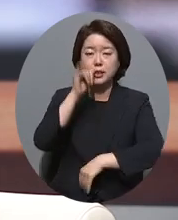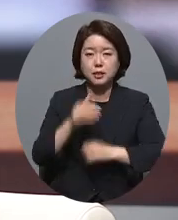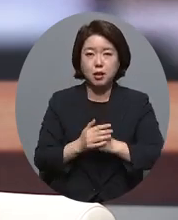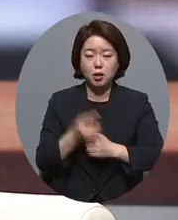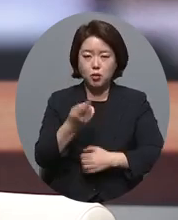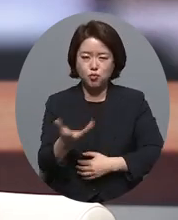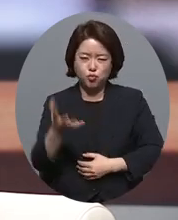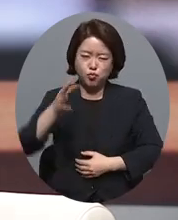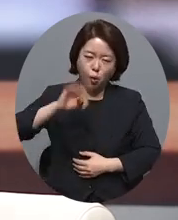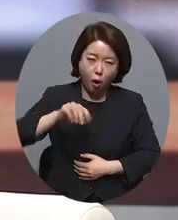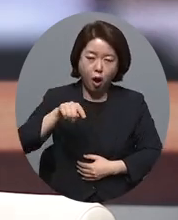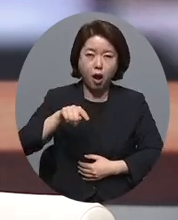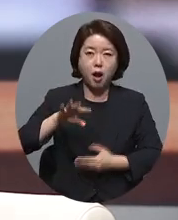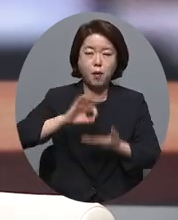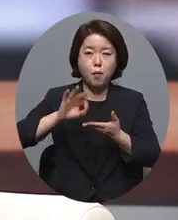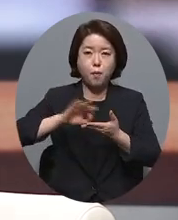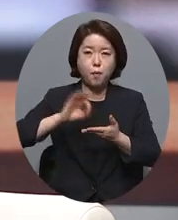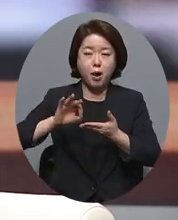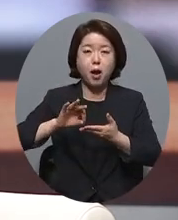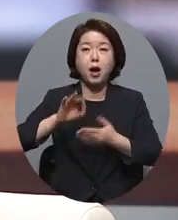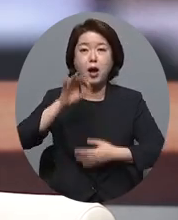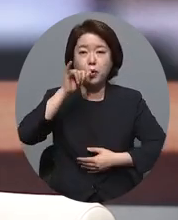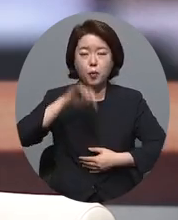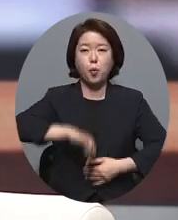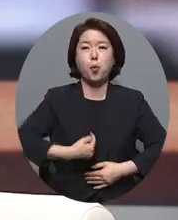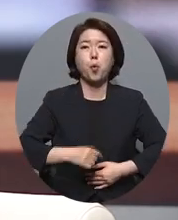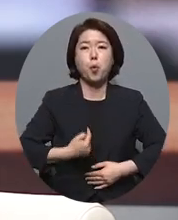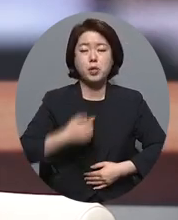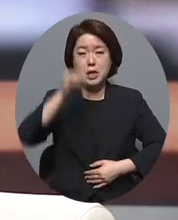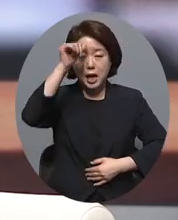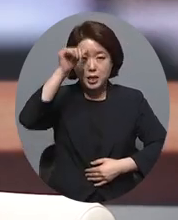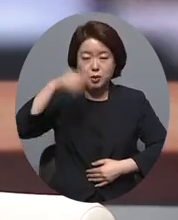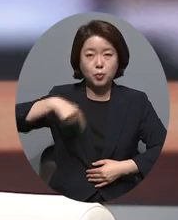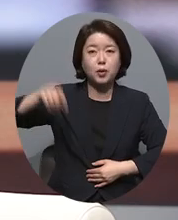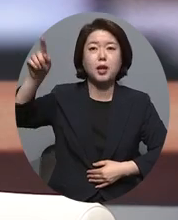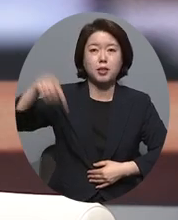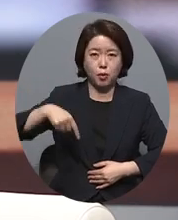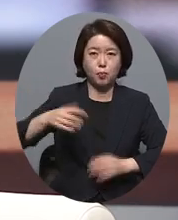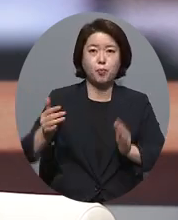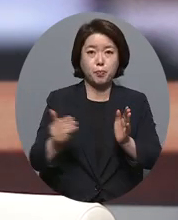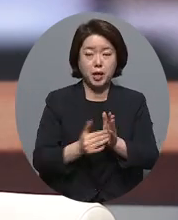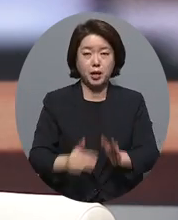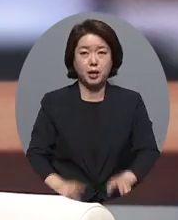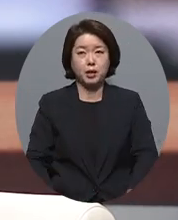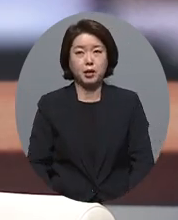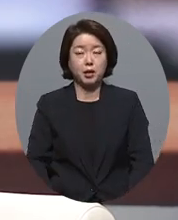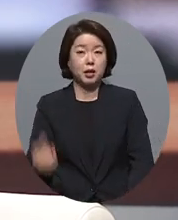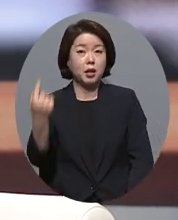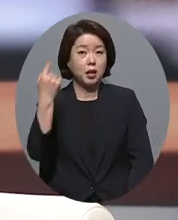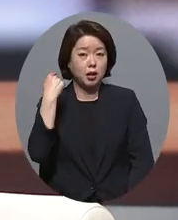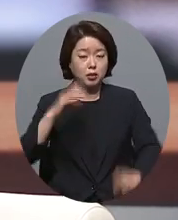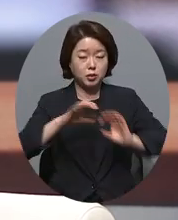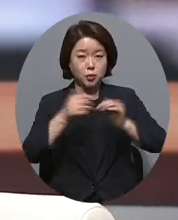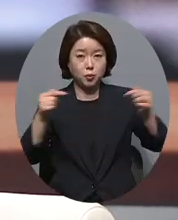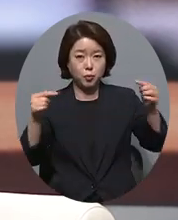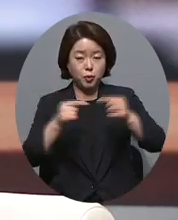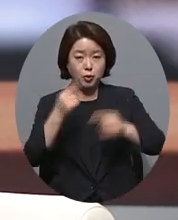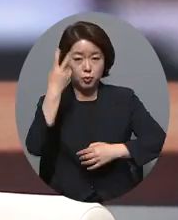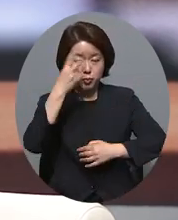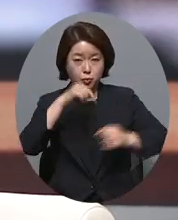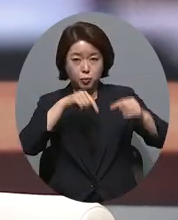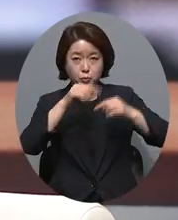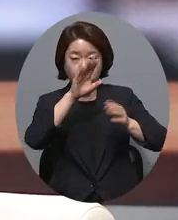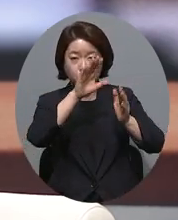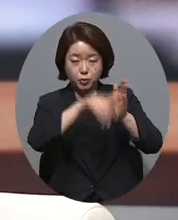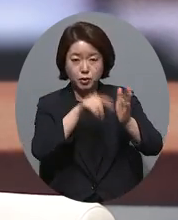예비비까지 써가면서 김 여사가 단독으로 인도로 갔다 올 수 있었던 겁니다 어제 외통이 국가면서 지적이 나왔습니다